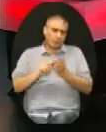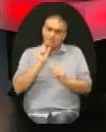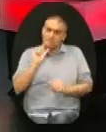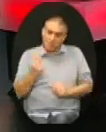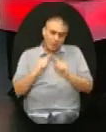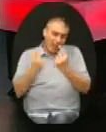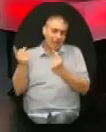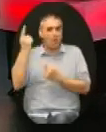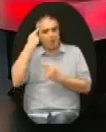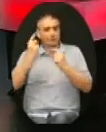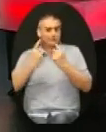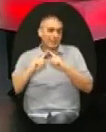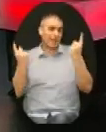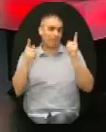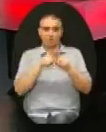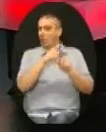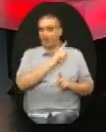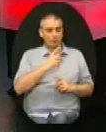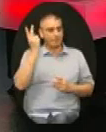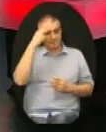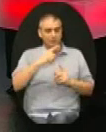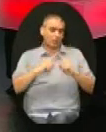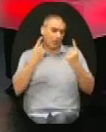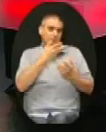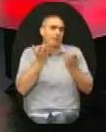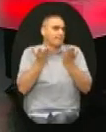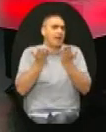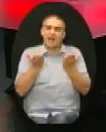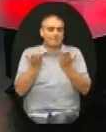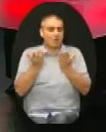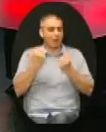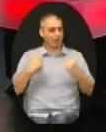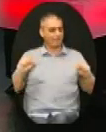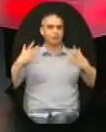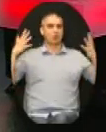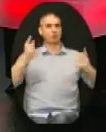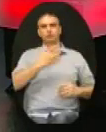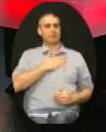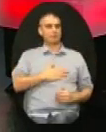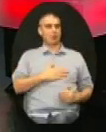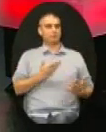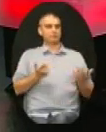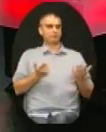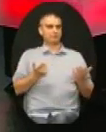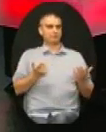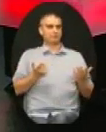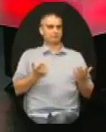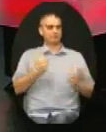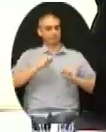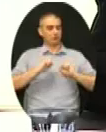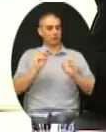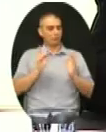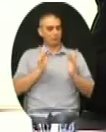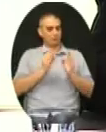מיעוט אחר שחושב אחרת מכם, שמפרש אחרת מכם? איפה הליברליות הגדולה שאתם רוצים שיתנהגו